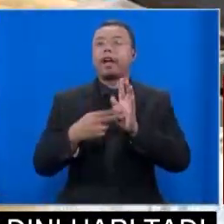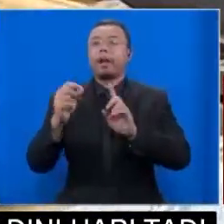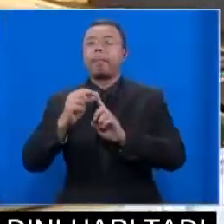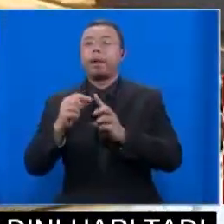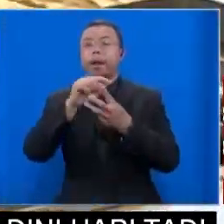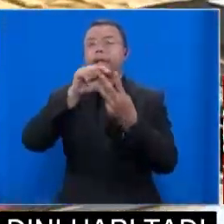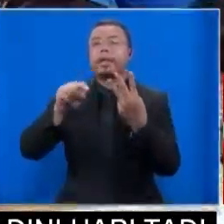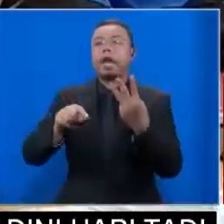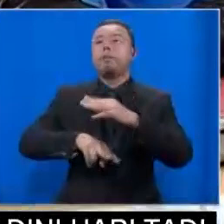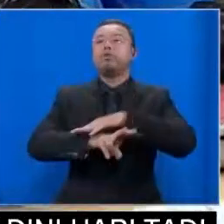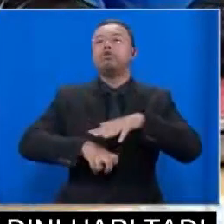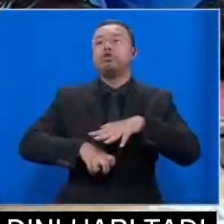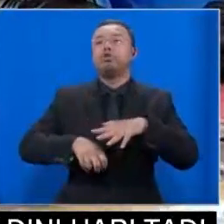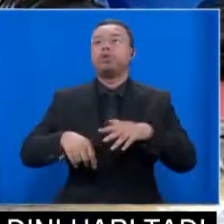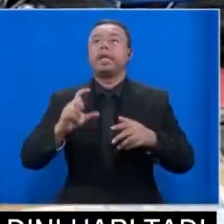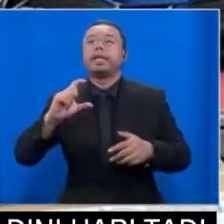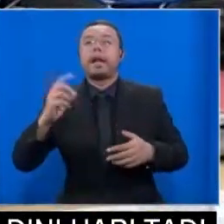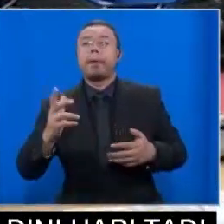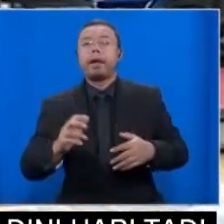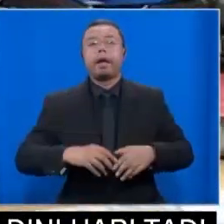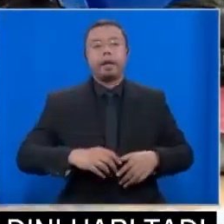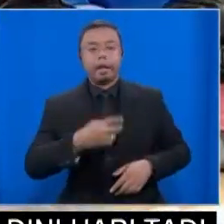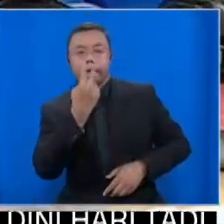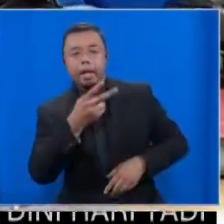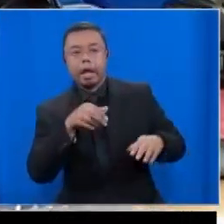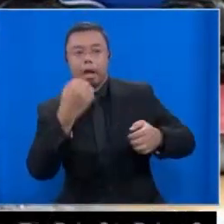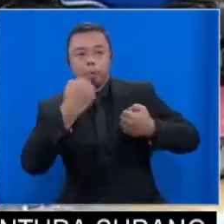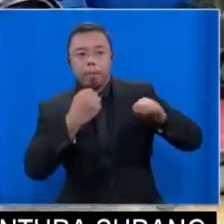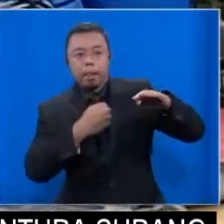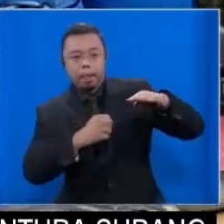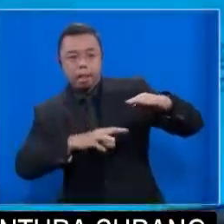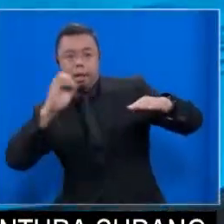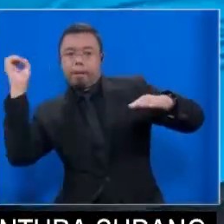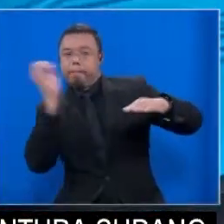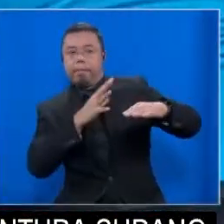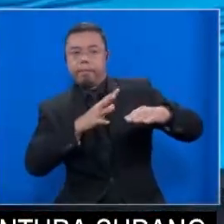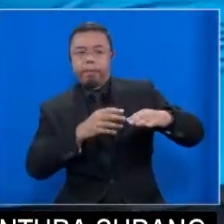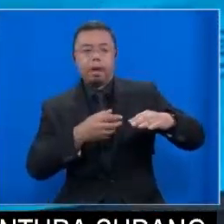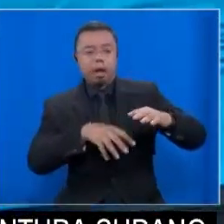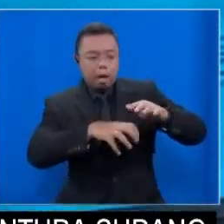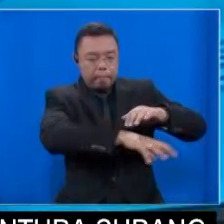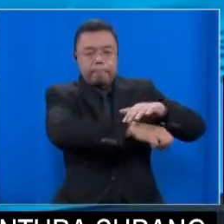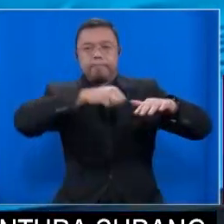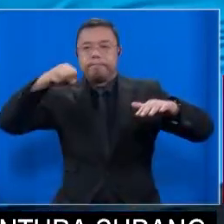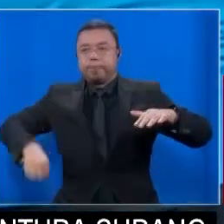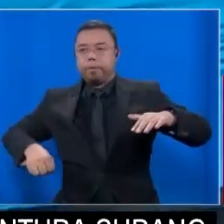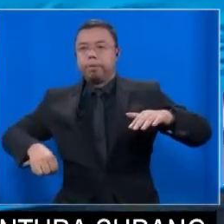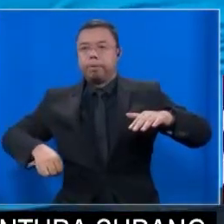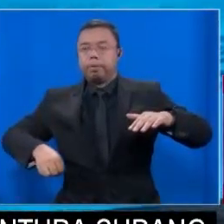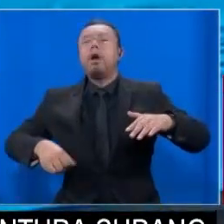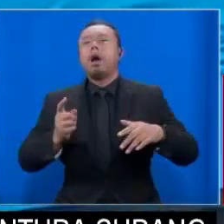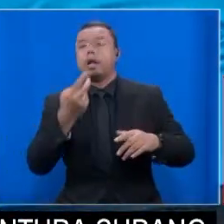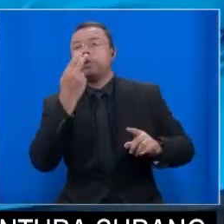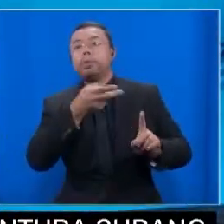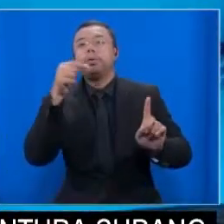merupakan tersangka pencurian bermodus pecah kaca. Polisi menyebut ketiga warga Tangerang ini menyasar truk dan mobil yang parkir di sejumlah